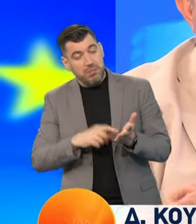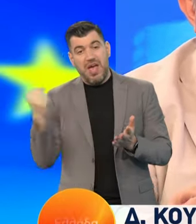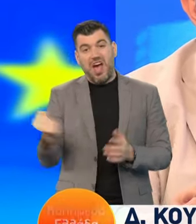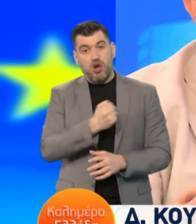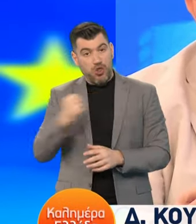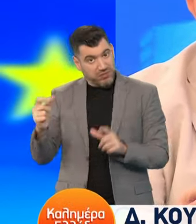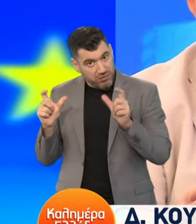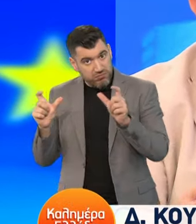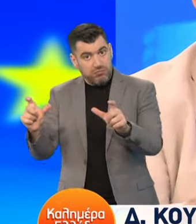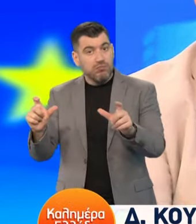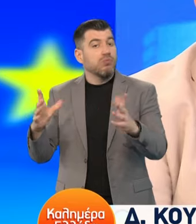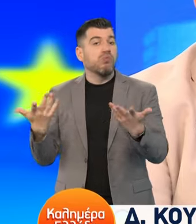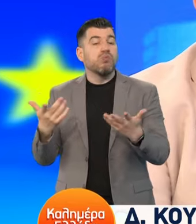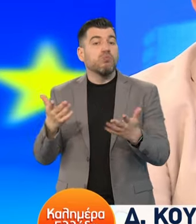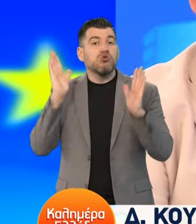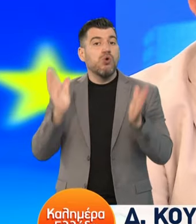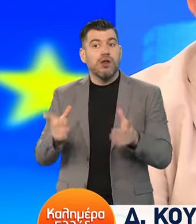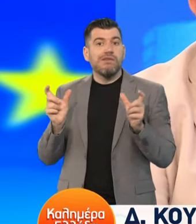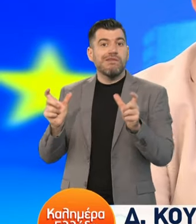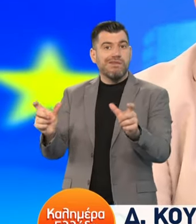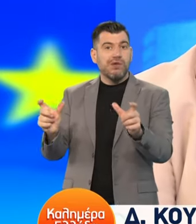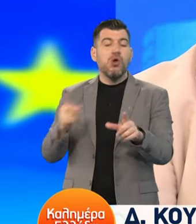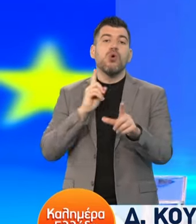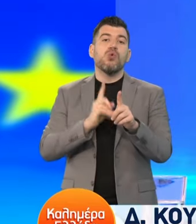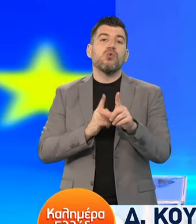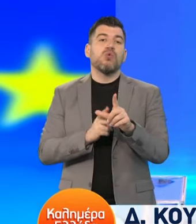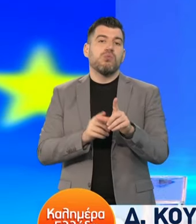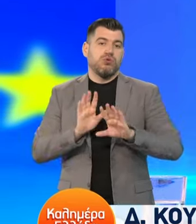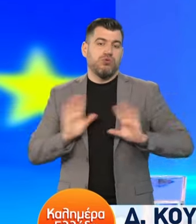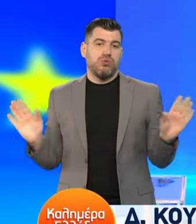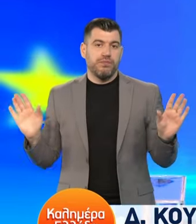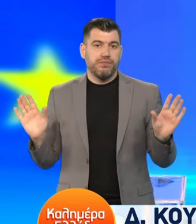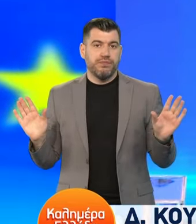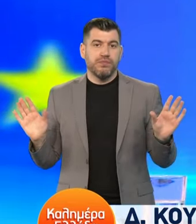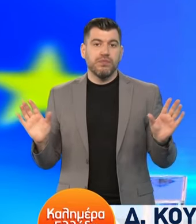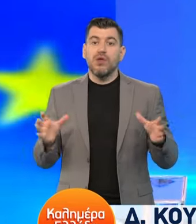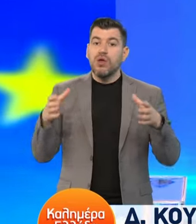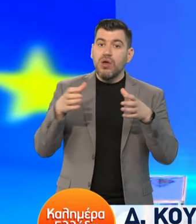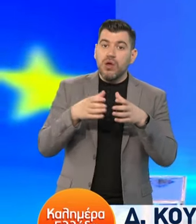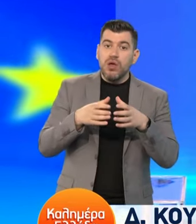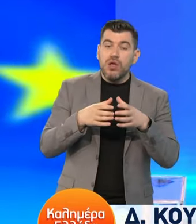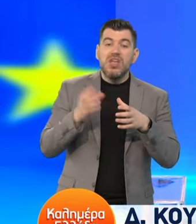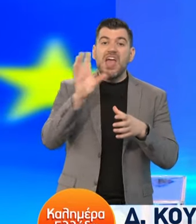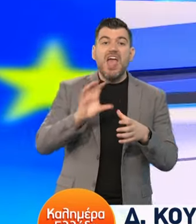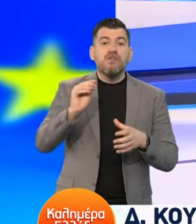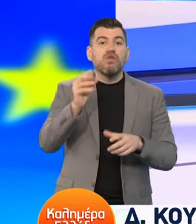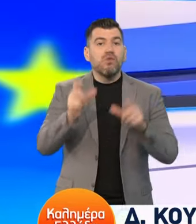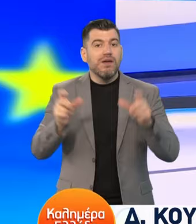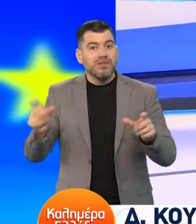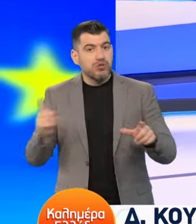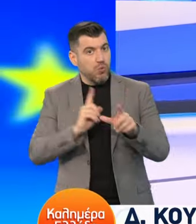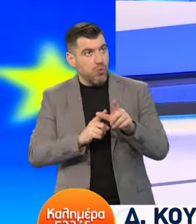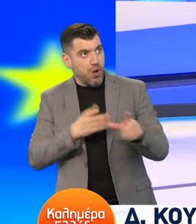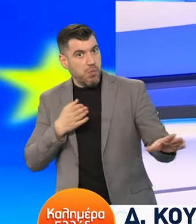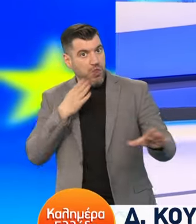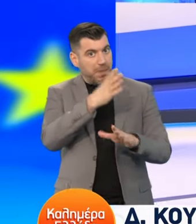το Κομμουνιστικό Κόμμα Ελλάδας. Το ψηφοδέλτιο του ΚΚΕ και οι ευρωβουλευτές είναι αυτοί που θα αναδείξουν τις συμμαχίες και